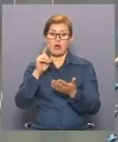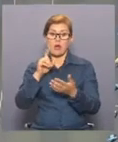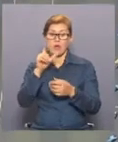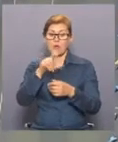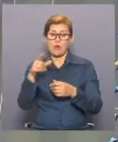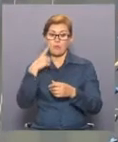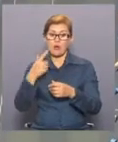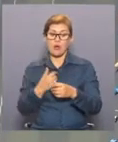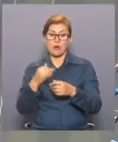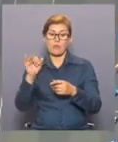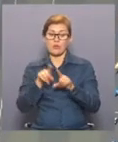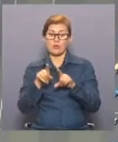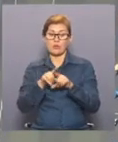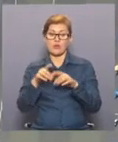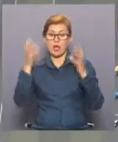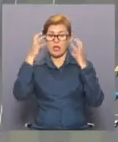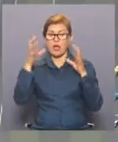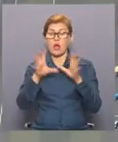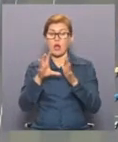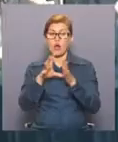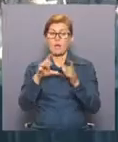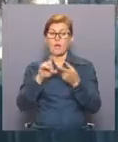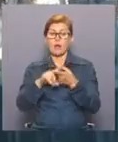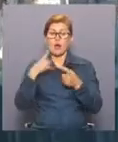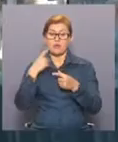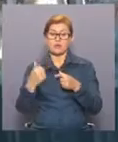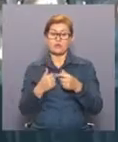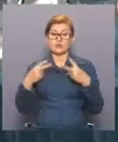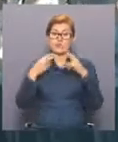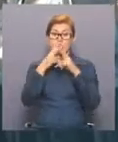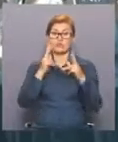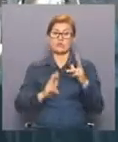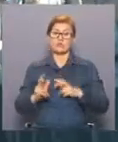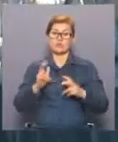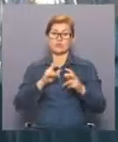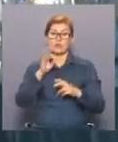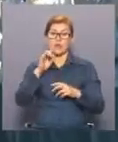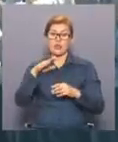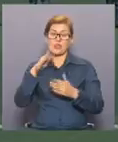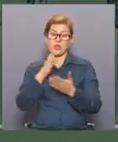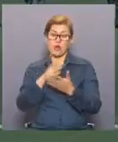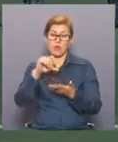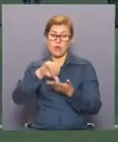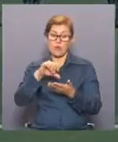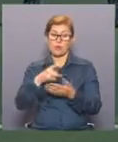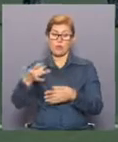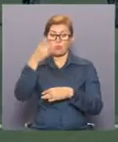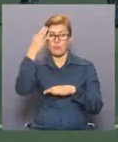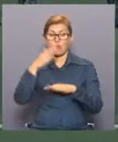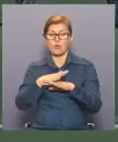жүрген жауынгерлер мен радиоэлектроника және байланыс әскери инженерлік институтының курсанттары да бар. Аудандық